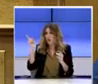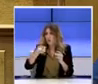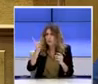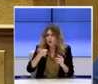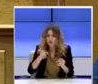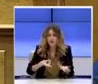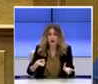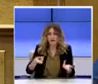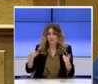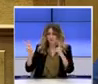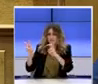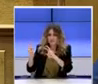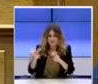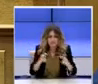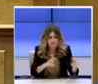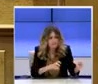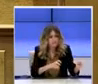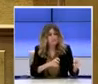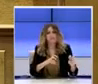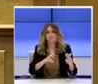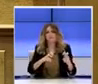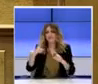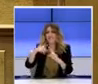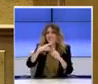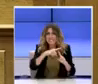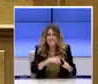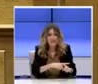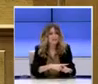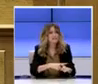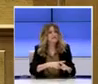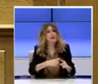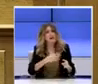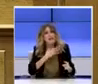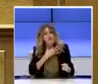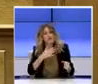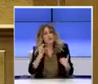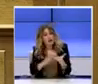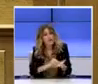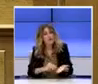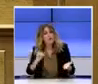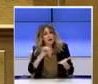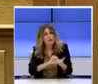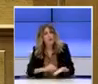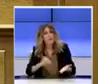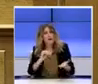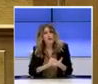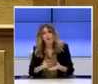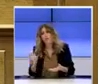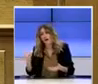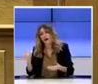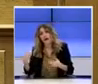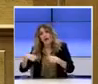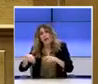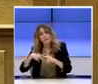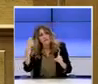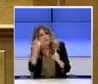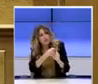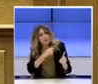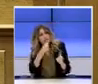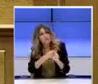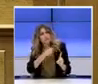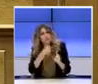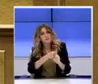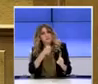επιδημιολογική εικόνα, και όταν αποκαλύφθηκε το σκάνδαλο με το διπλό σύστημα καταγραφής,